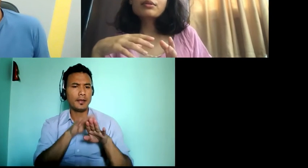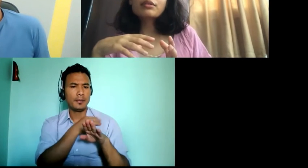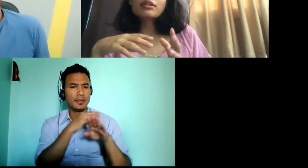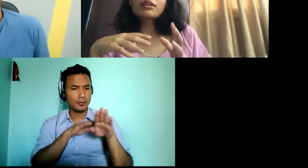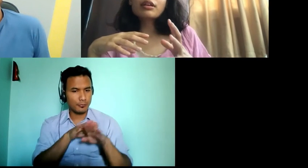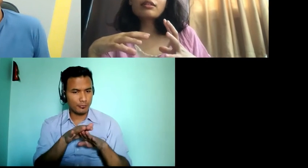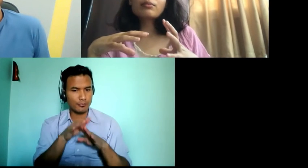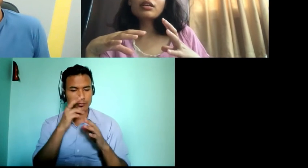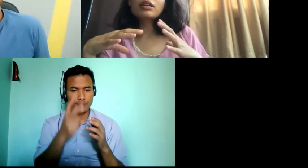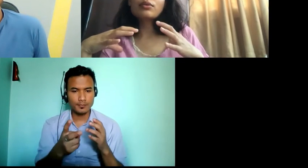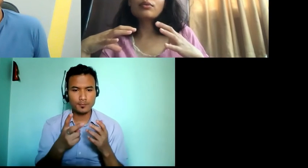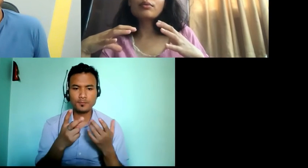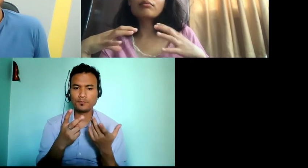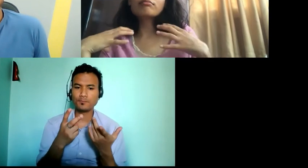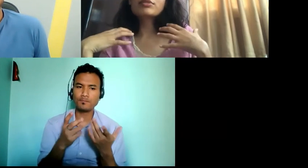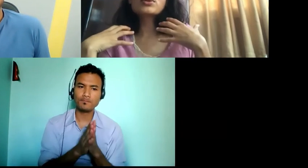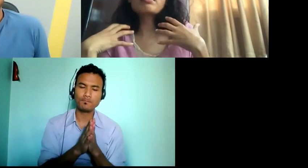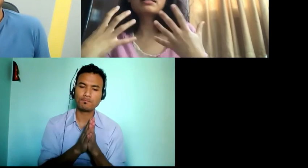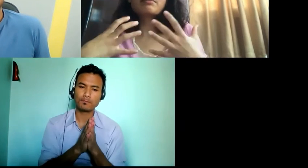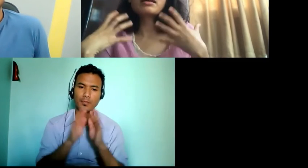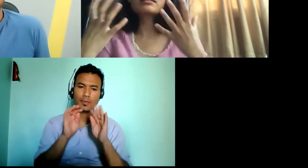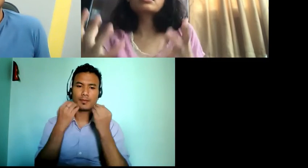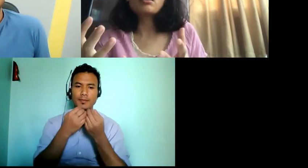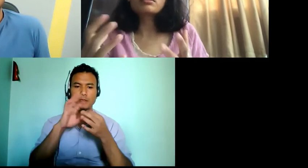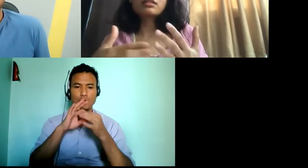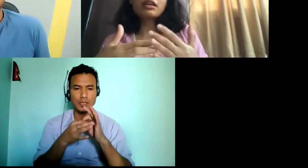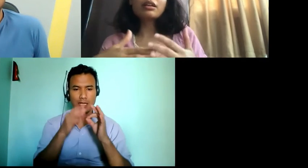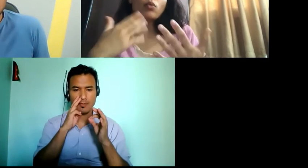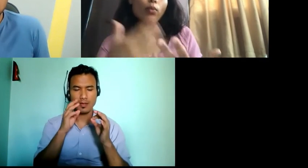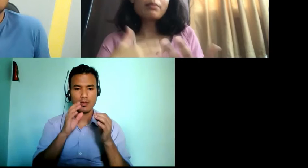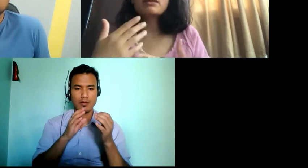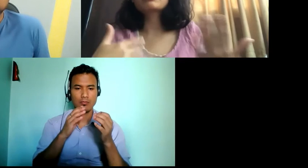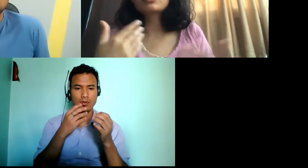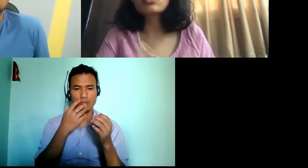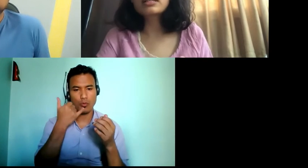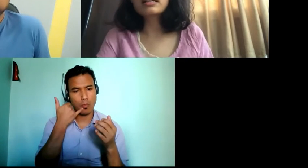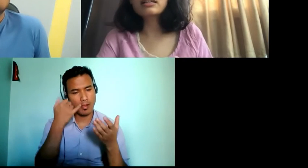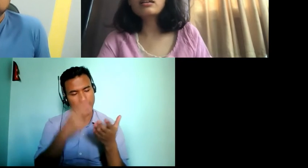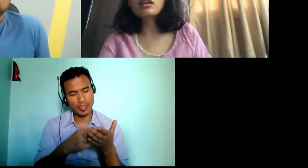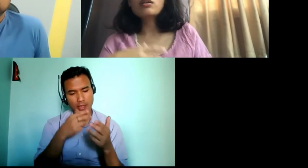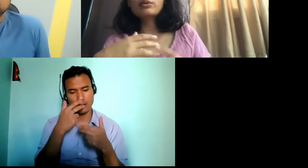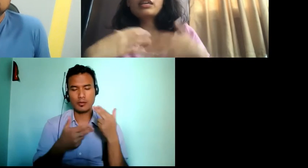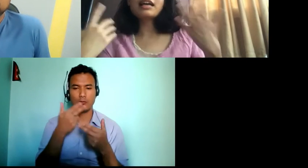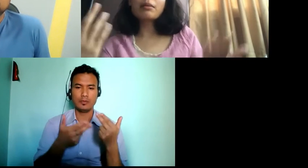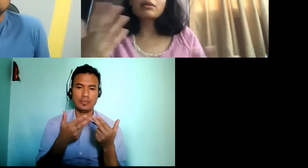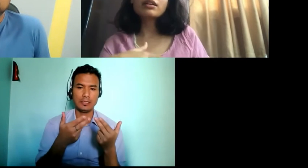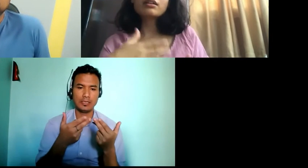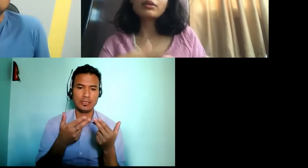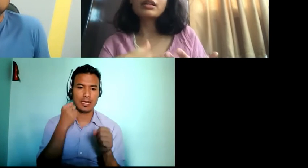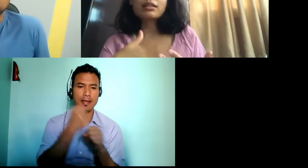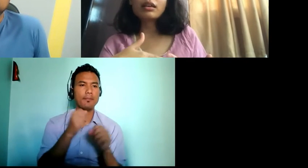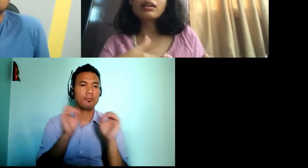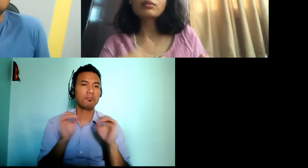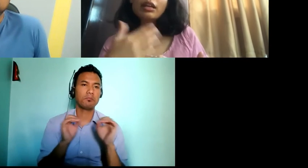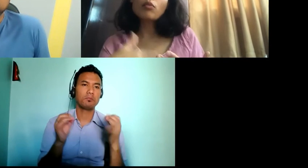अब एकदमै यो सोसियल मिडियामा एडिक्ट भएको जस्तै होइन, मोबाइलमै मात्रै चलिराख्ने, के कामै छैन